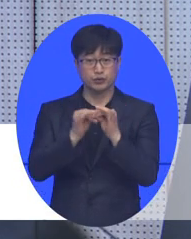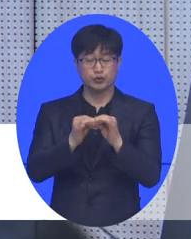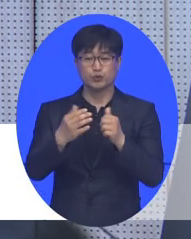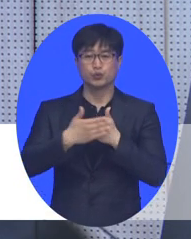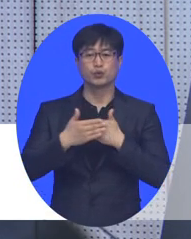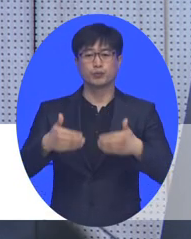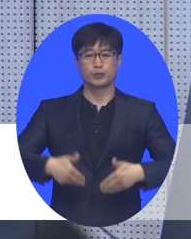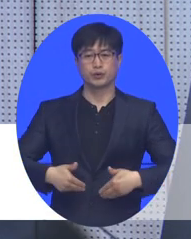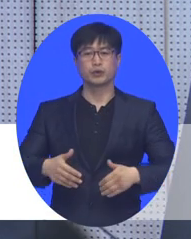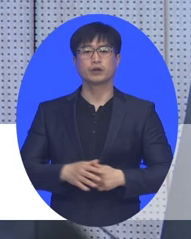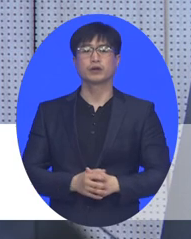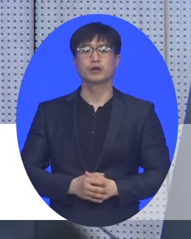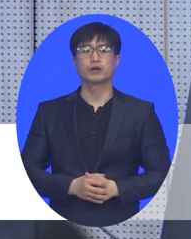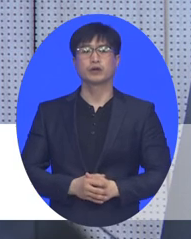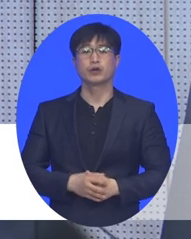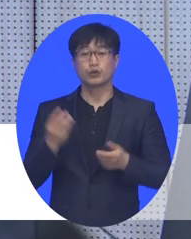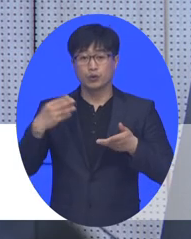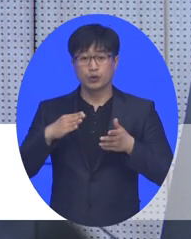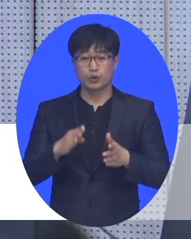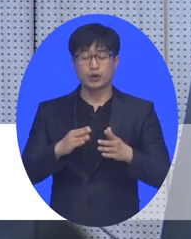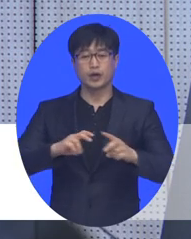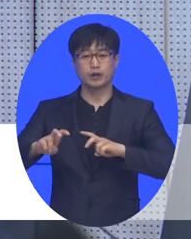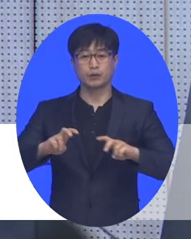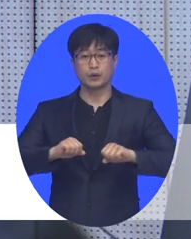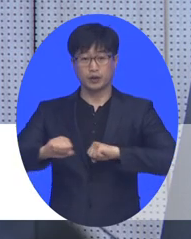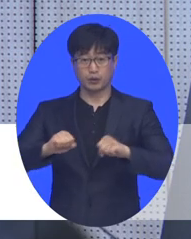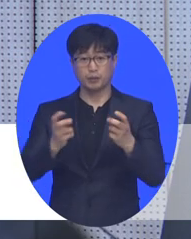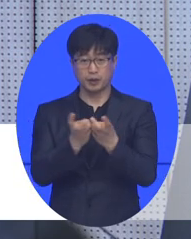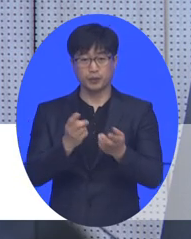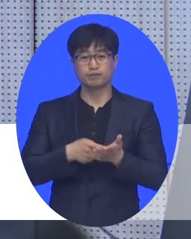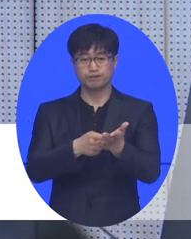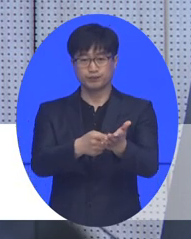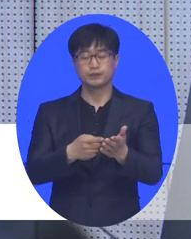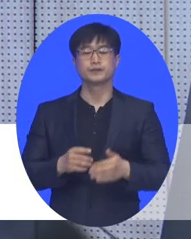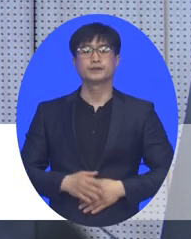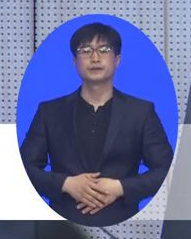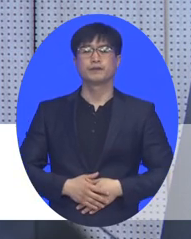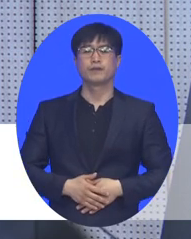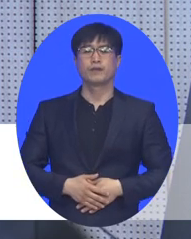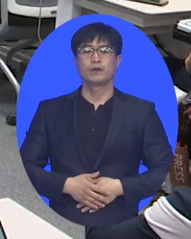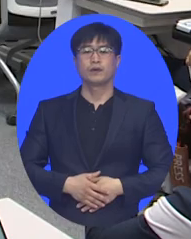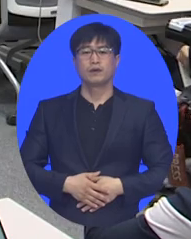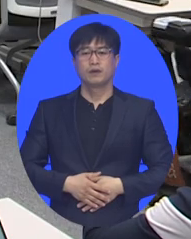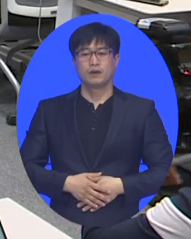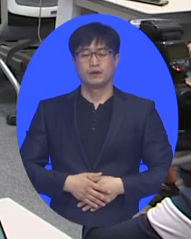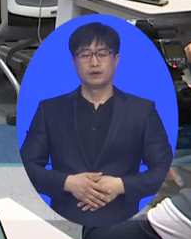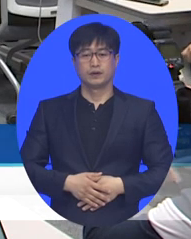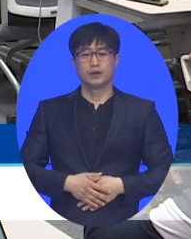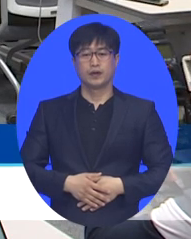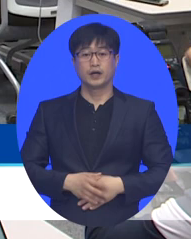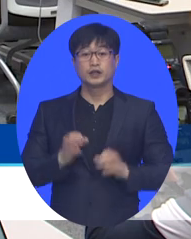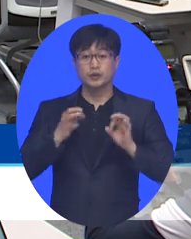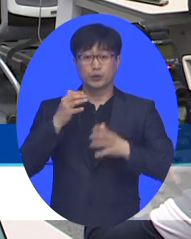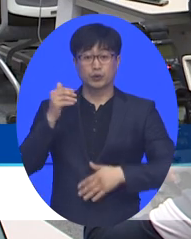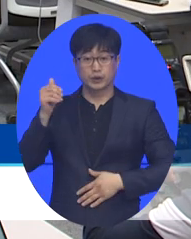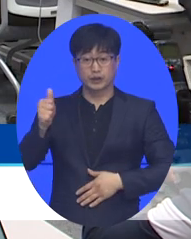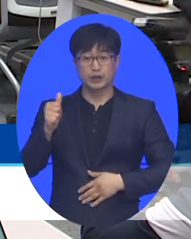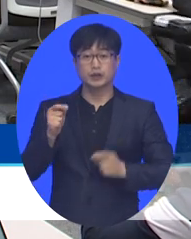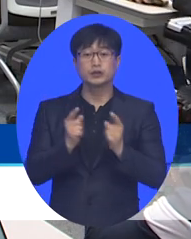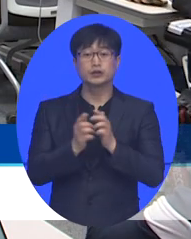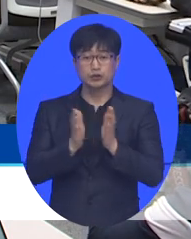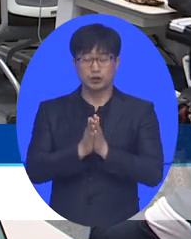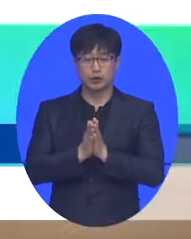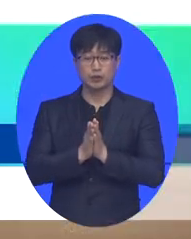맞춤형 지원이 절실한 상황인데요 경기도가 대책을 내놓았습니다 함께 보시자 김동현